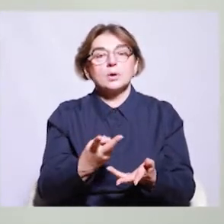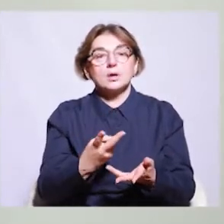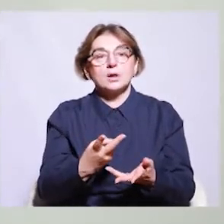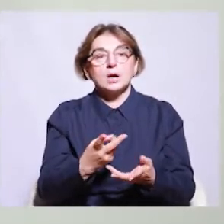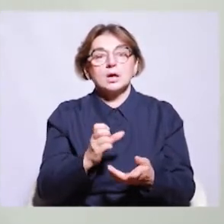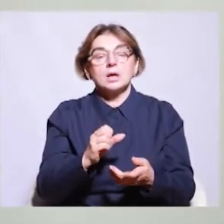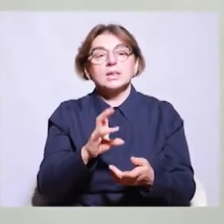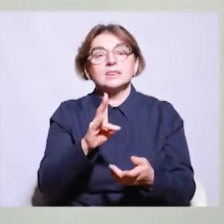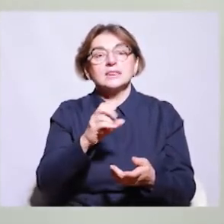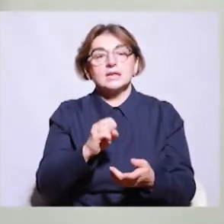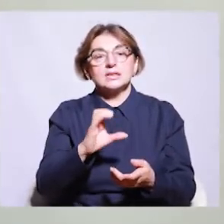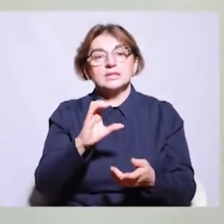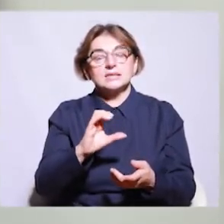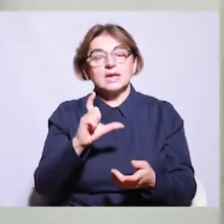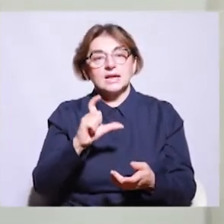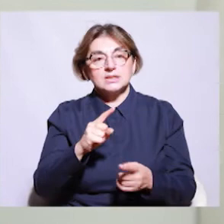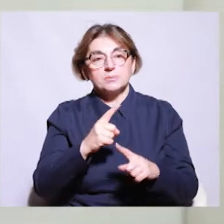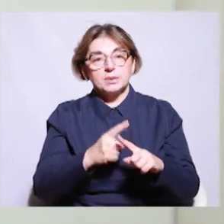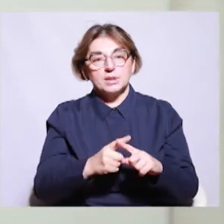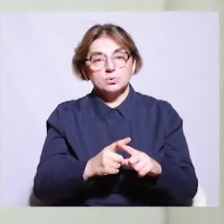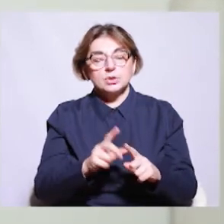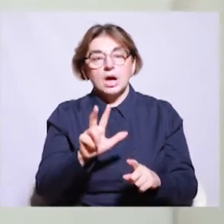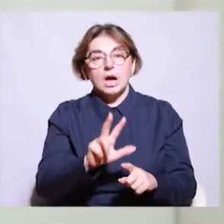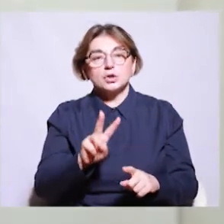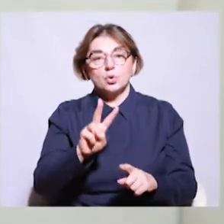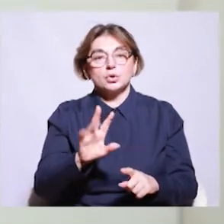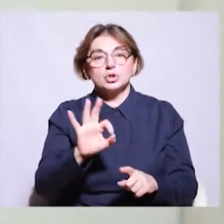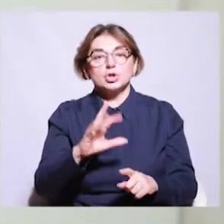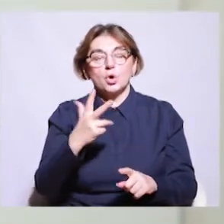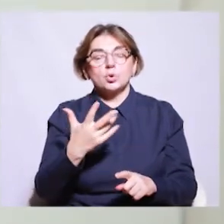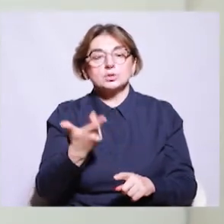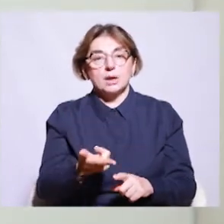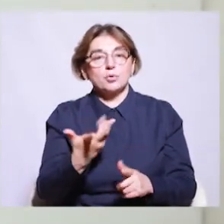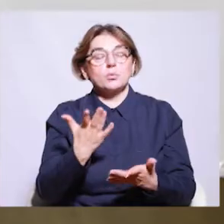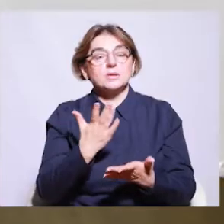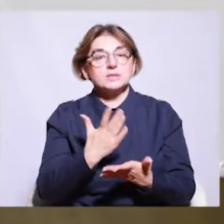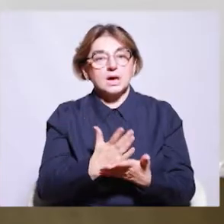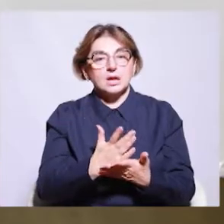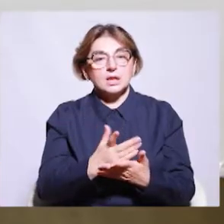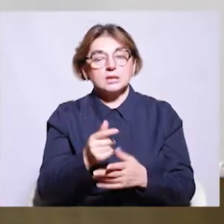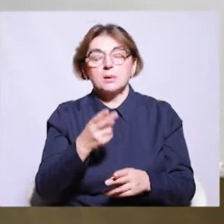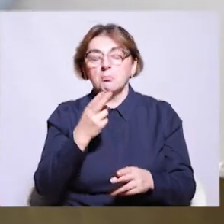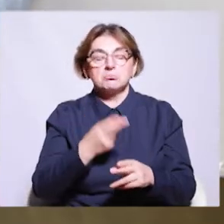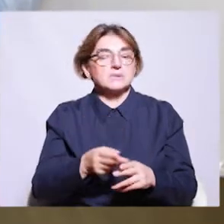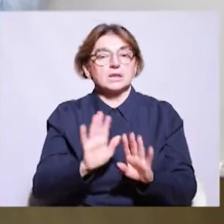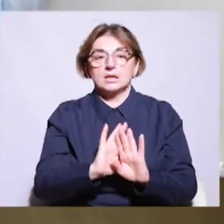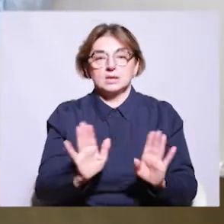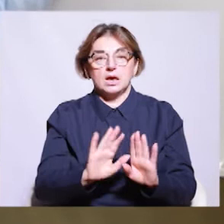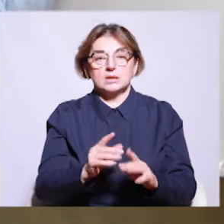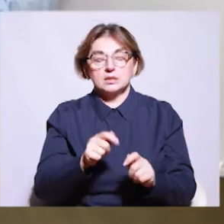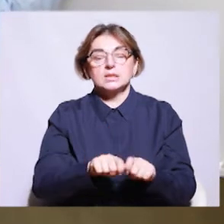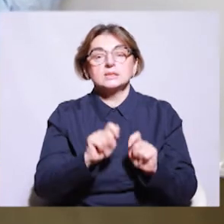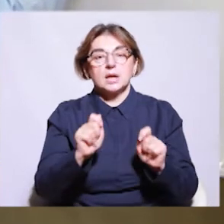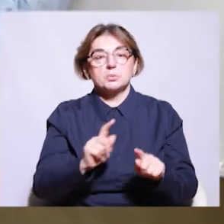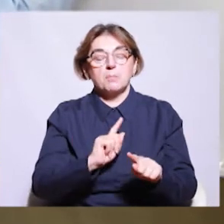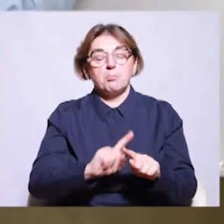ა ნატრიუმის ქლორიდი და ა შორი CO3, რომელიც ვიცით, რომ არის უნდგრადი და